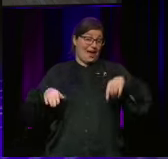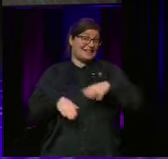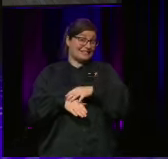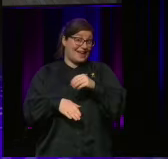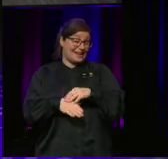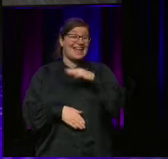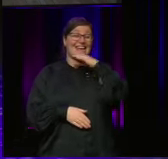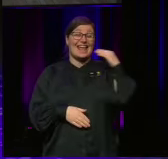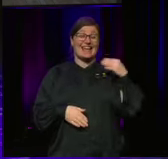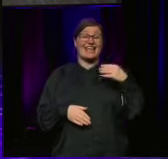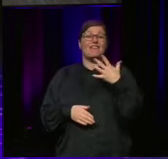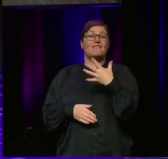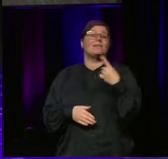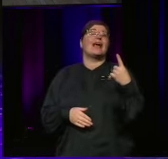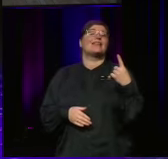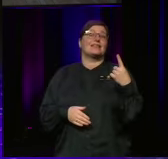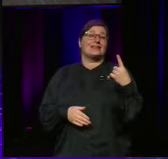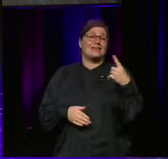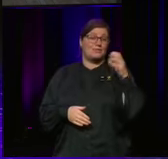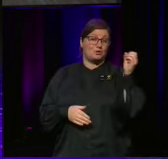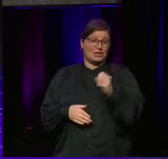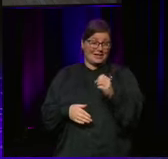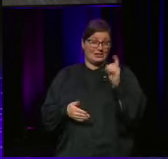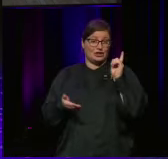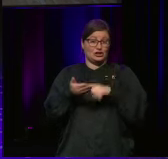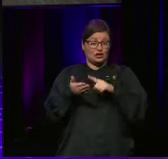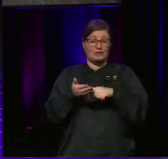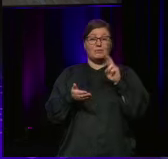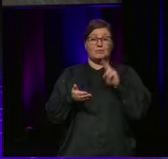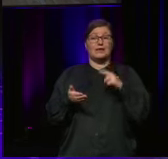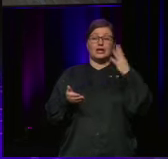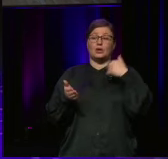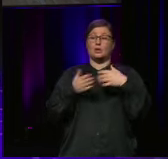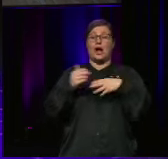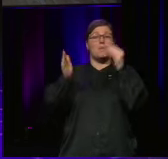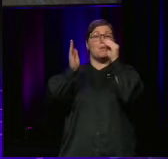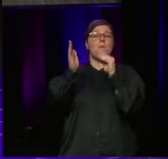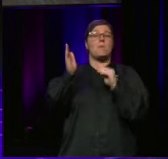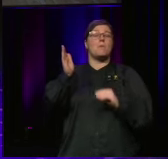räcker det med 51% för att i princip införa hemskt mycket